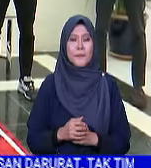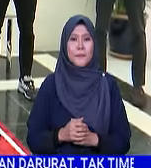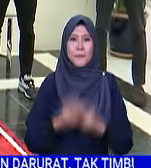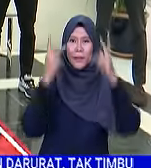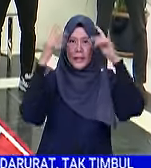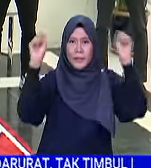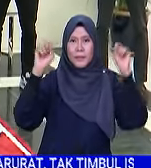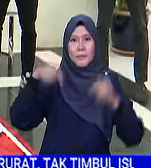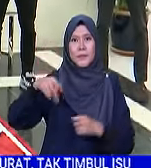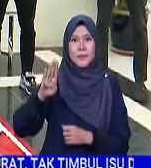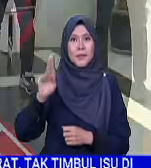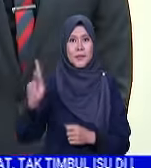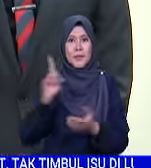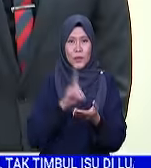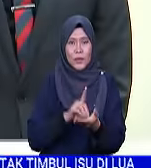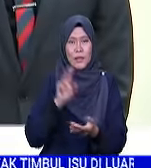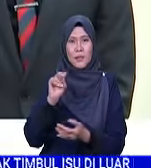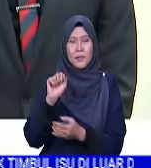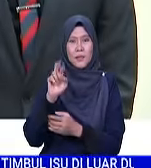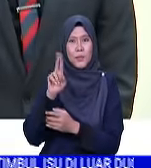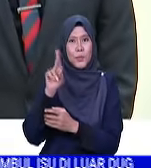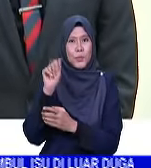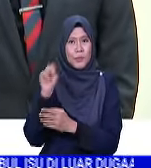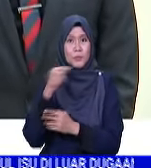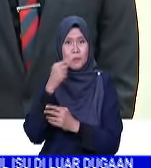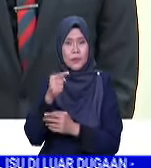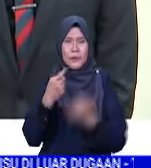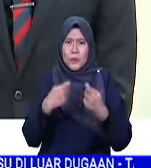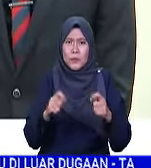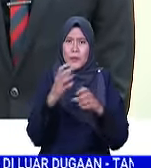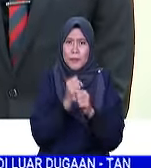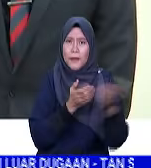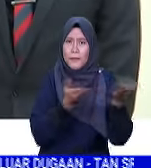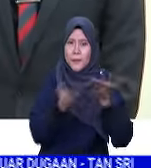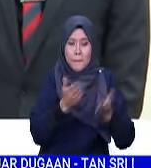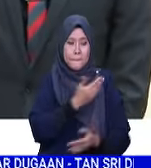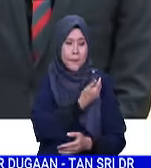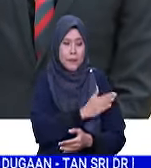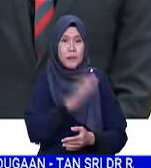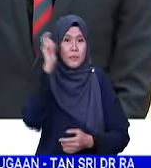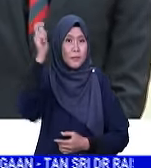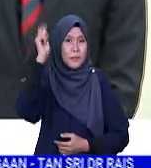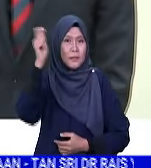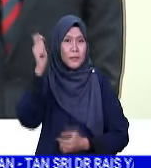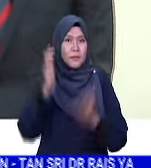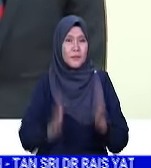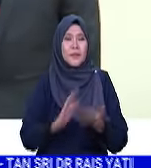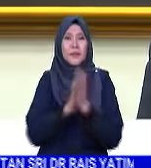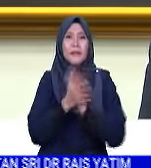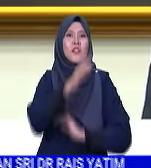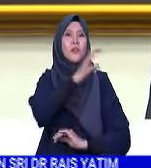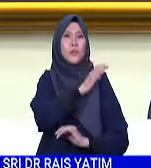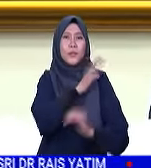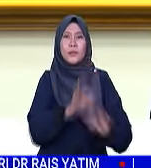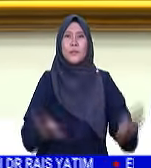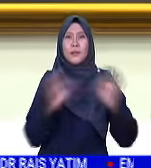Menurut Presiden PBK, Dr. Naharuddin Hashim, pihaknya akan cuba mendapatkan khidmat bekas pemain badminton untuk menjadi jurulatih